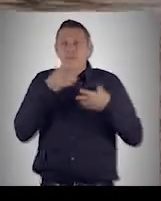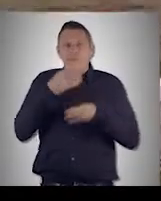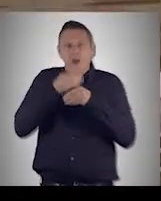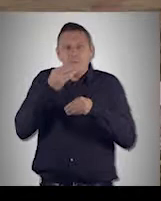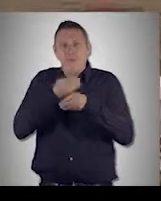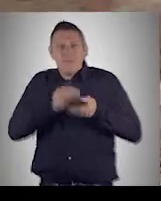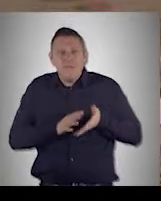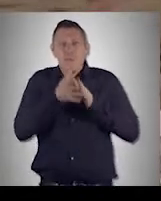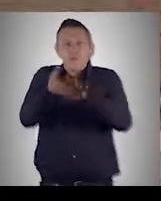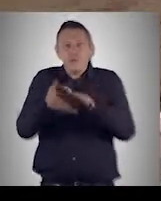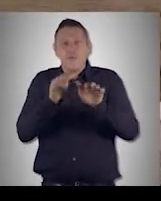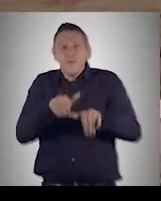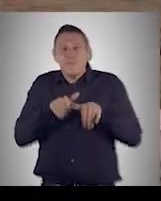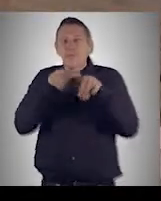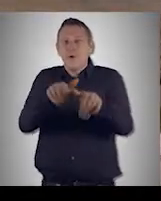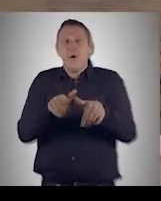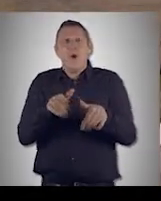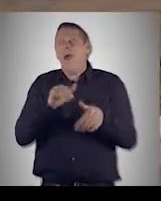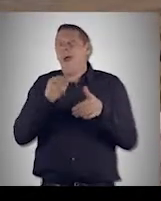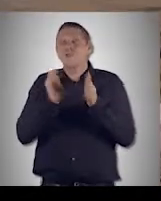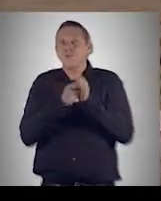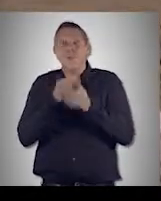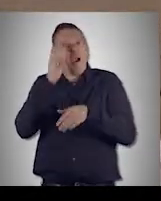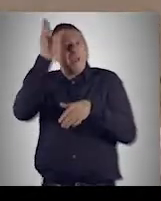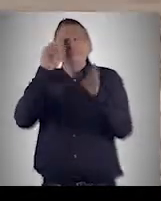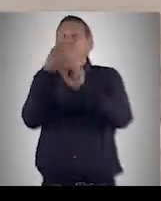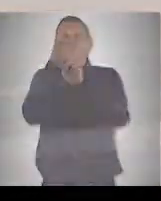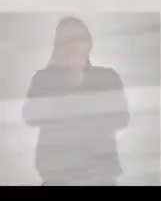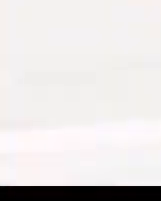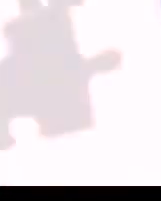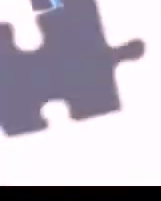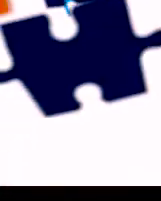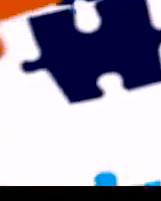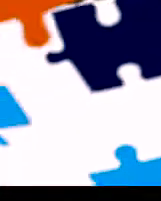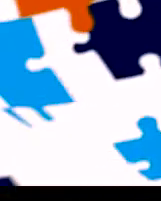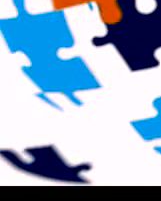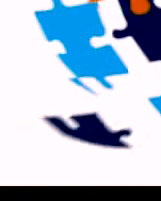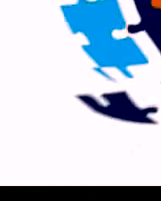à apprendre et à évoluer, déterminé à toucher un jour les rêves qu'il s'est fixés.